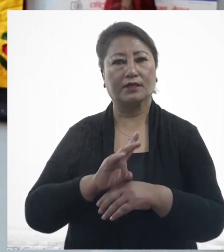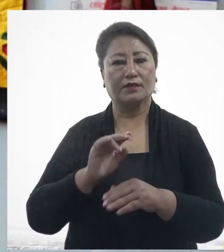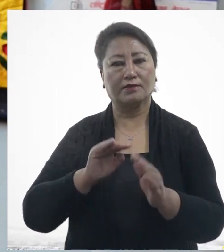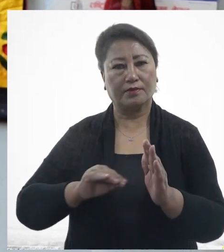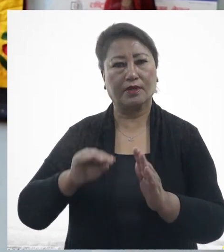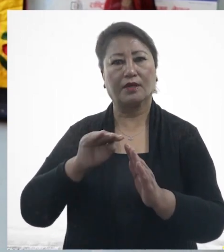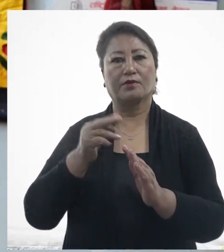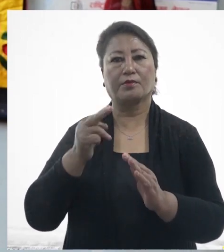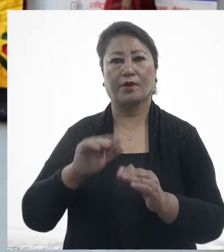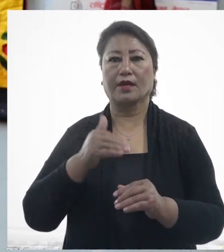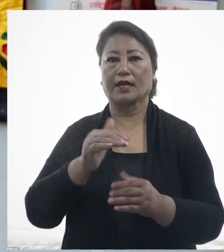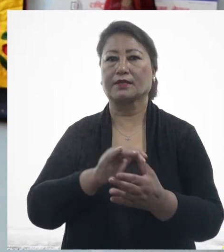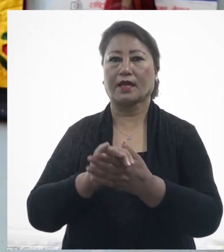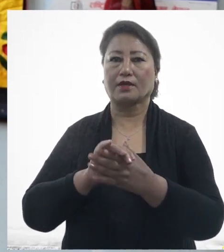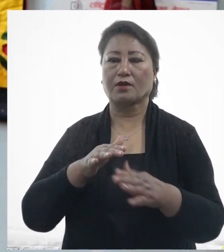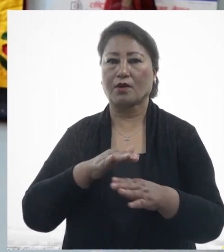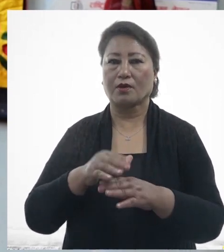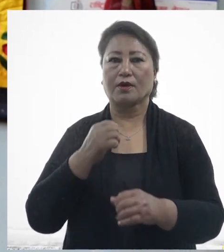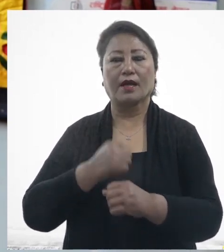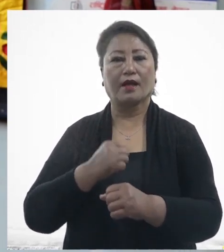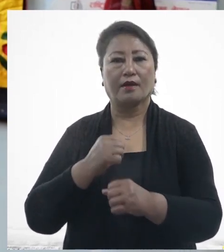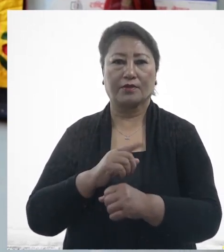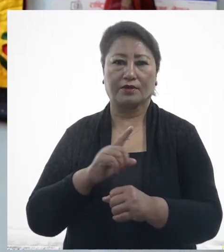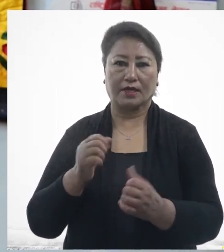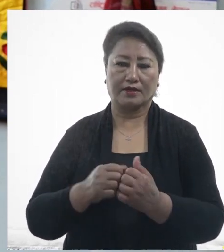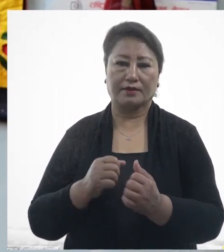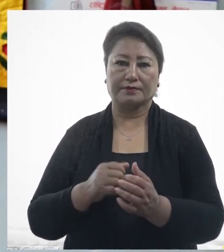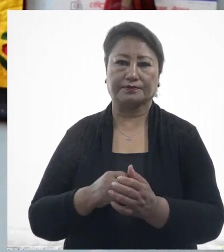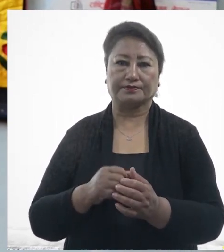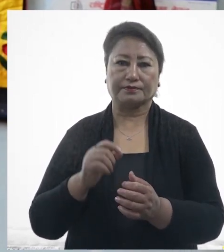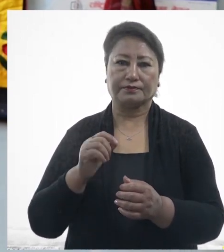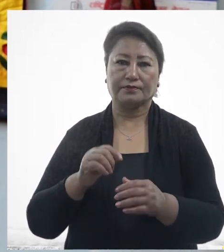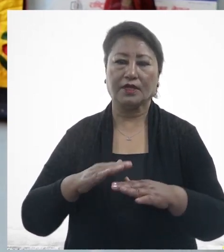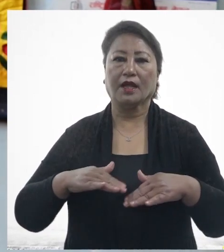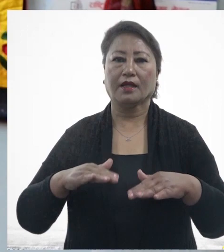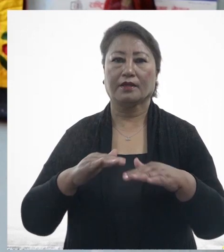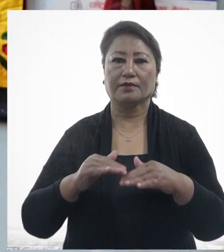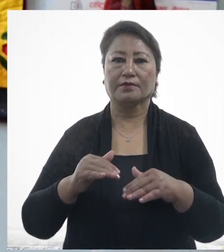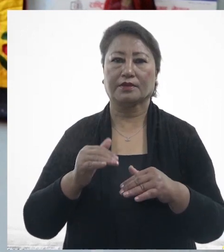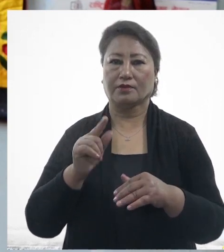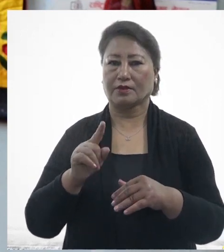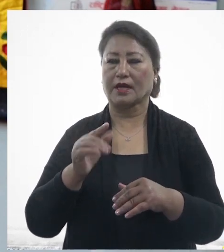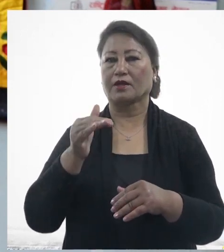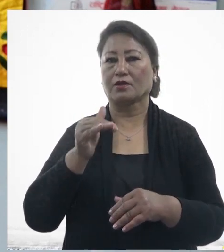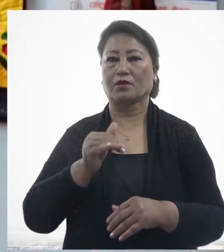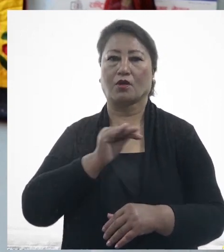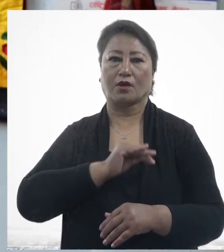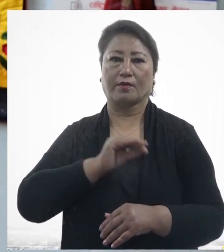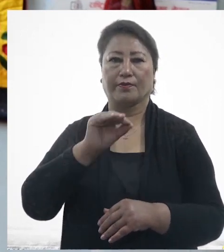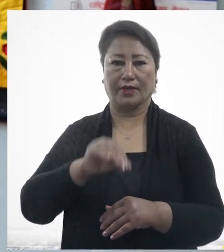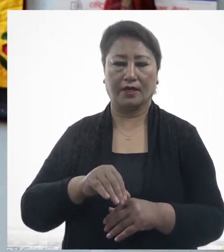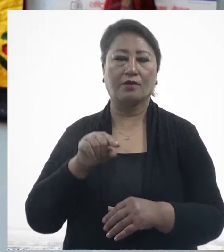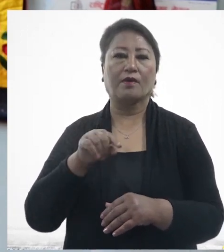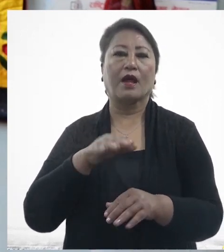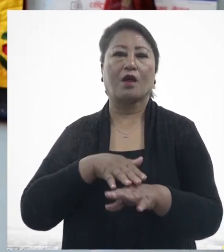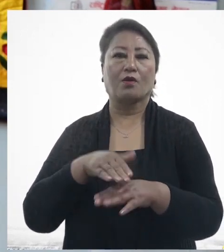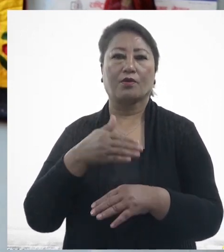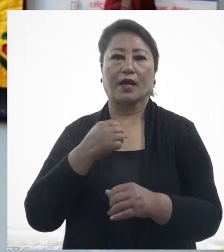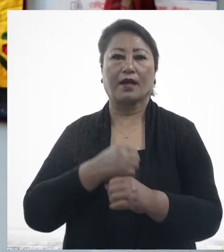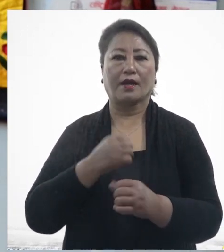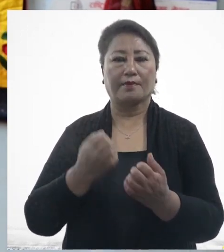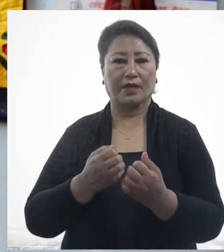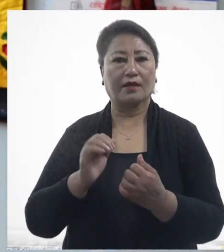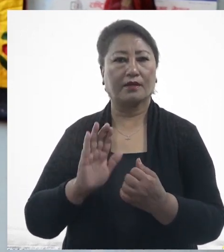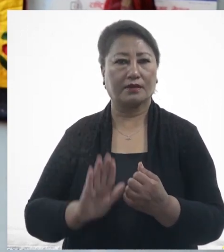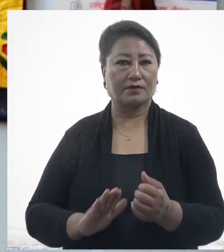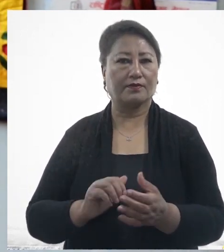चाहिँ हामीले जबको रूपमा एउटा बेसिक स्यालेरी दिएर जबको रूपमा काम गरिरहेछौँ उहाँहरू